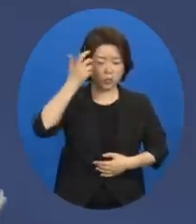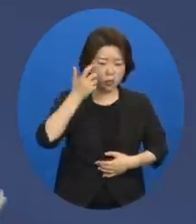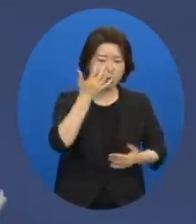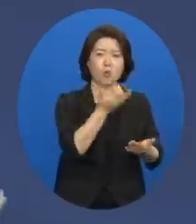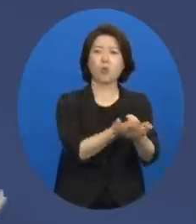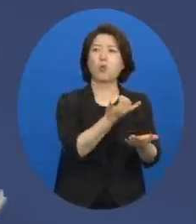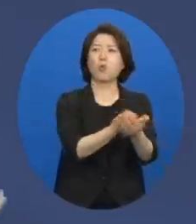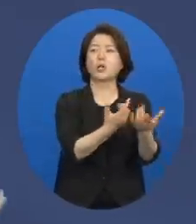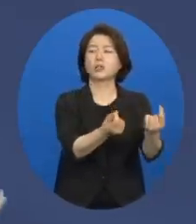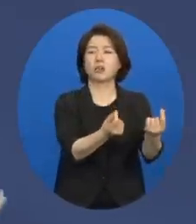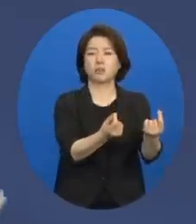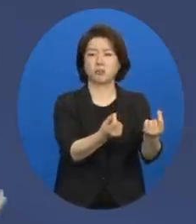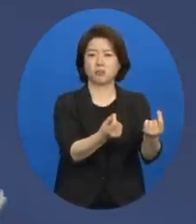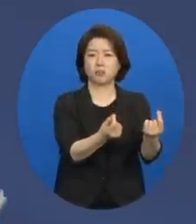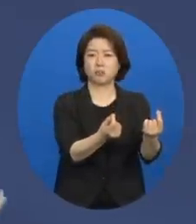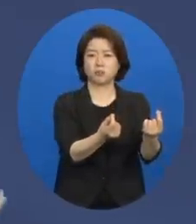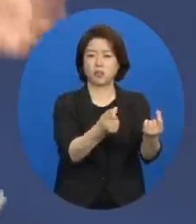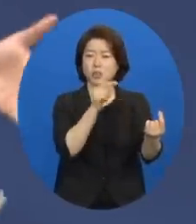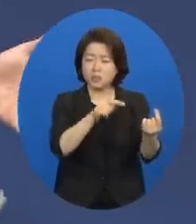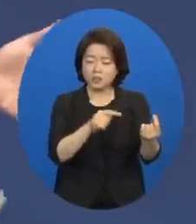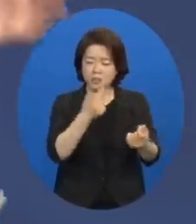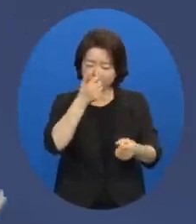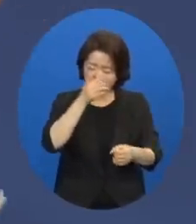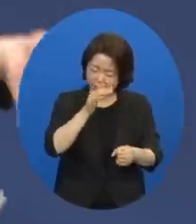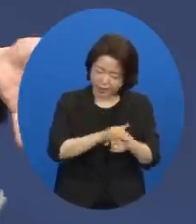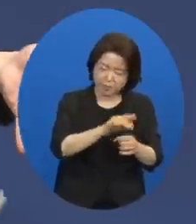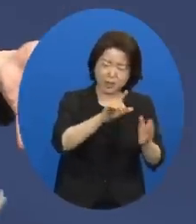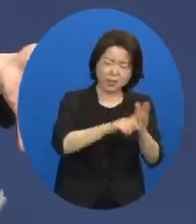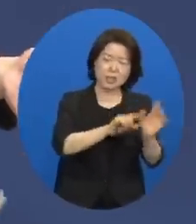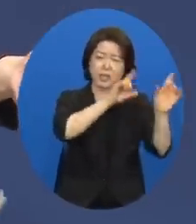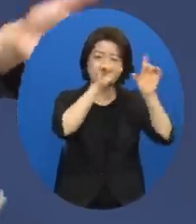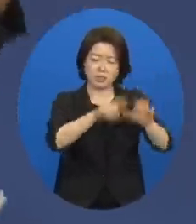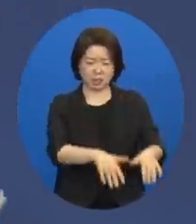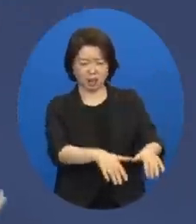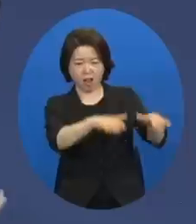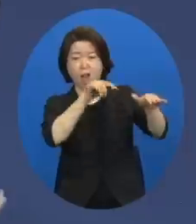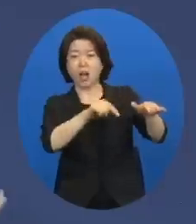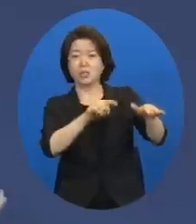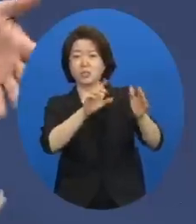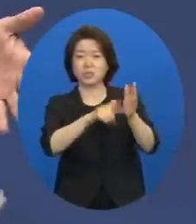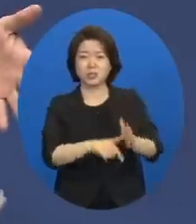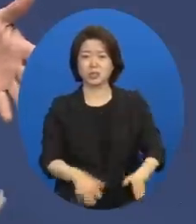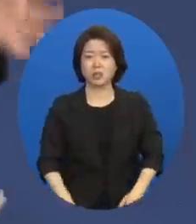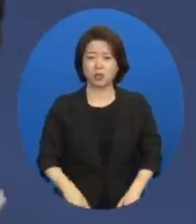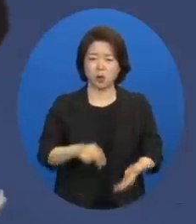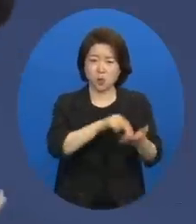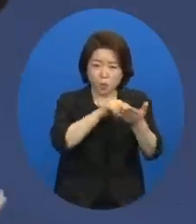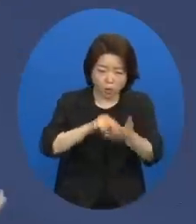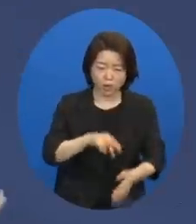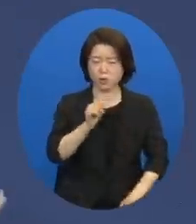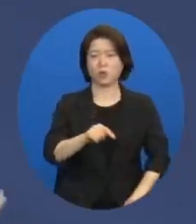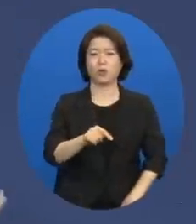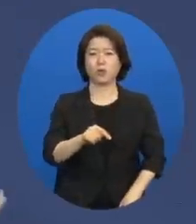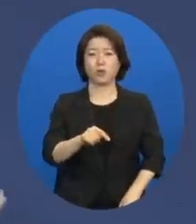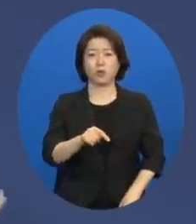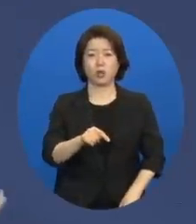고아처럼 그 기가 막힌 시간을 살았다는 시간이 그렇게도 외롭고 그렇게도